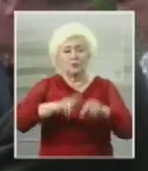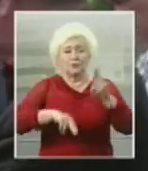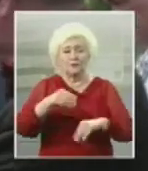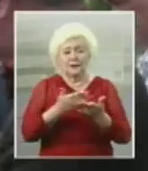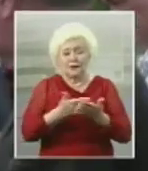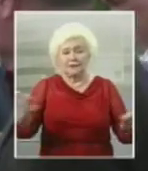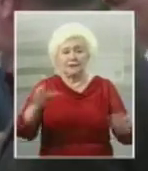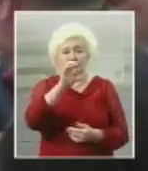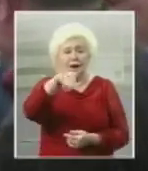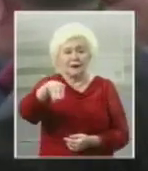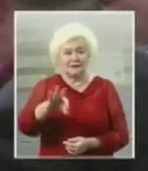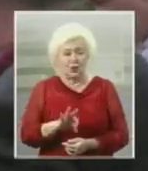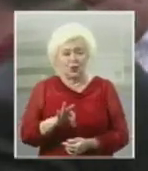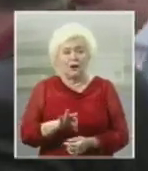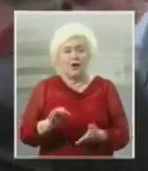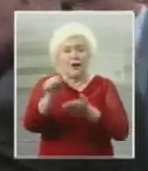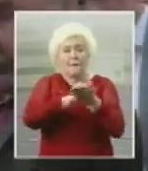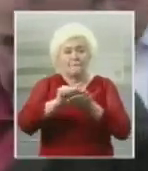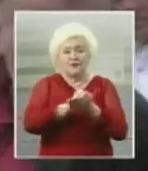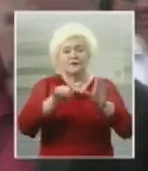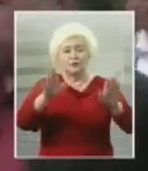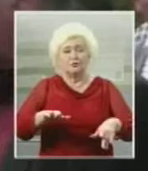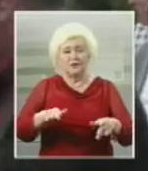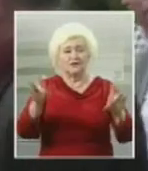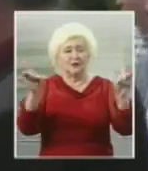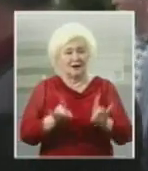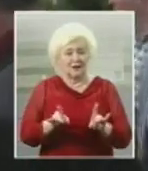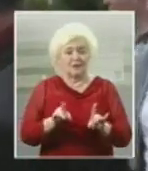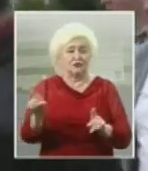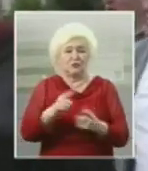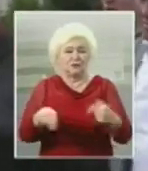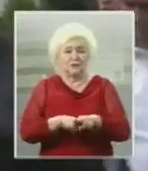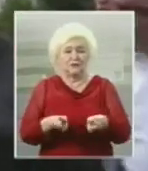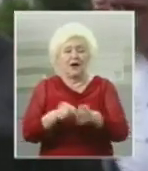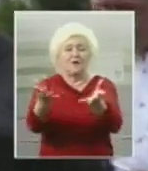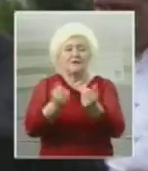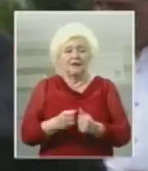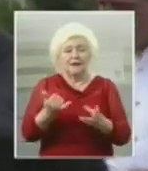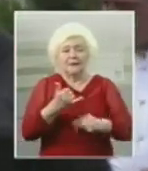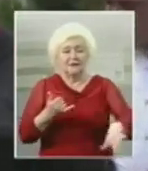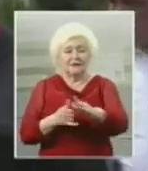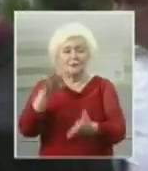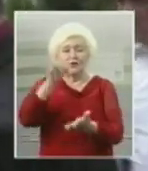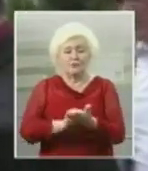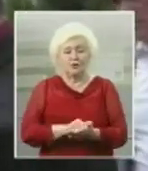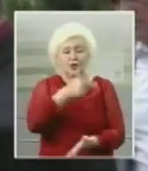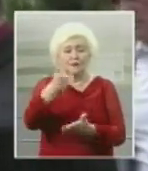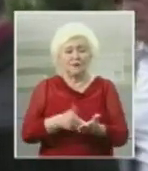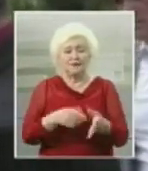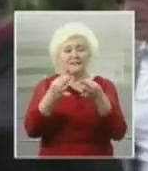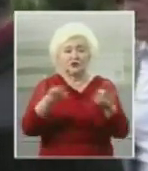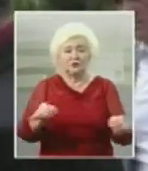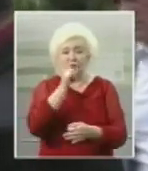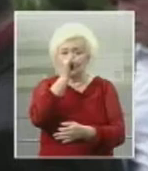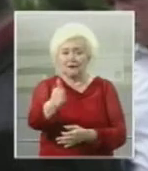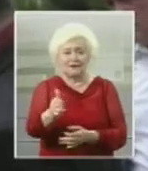низку СТО, мийки і місце для перекусів, щось таке. Вони намагаються взяти землю в оренду. Місто дозволу на оренду не давало, ось